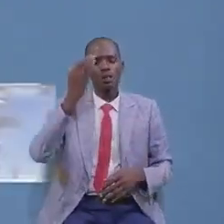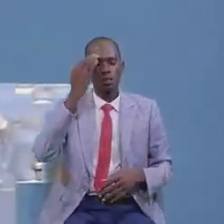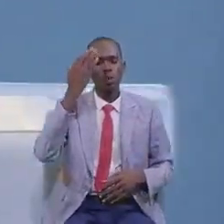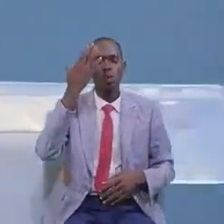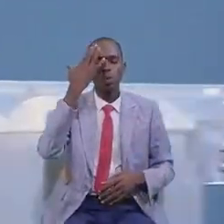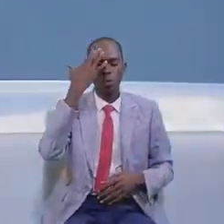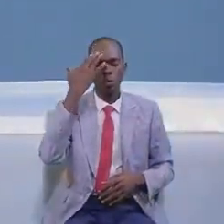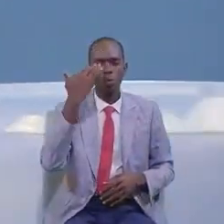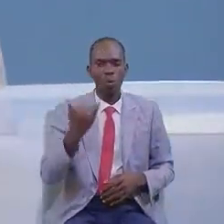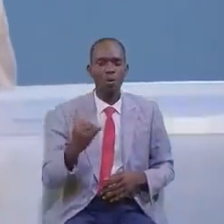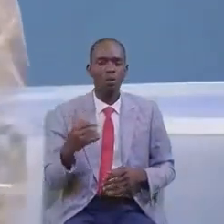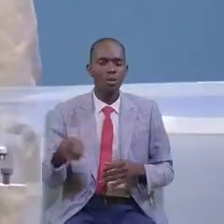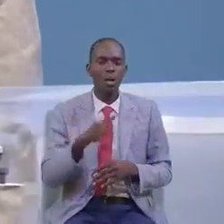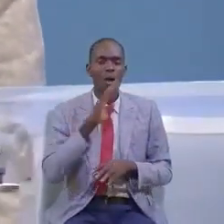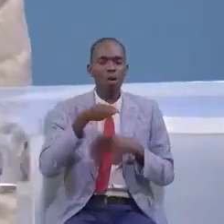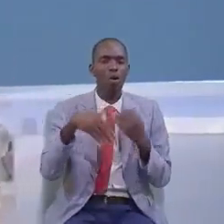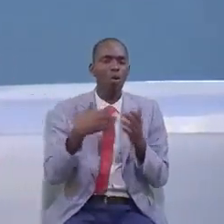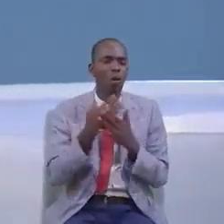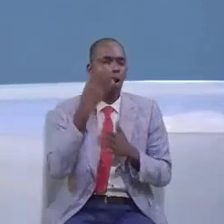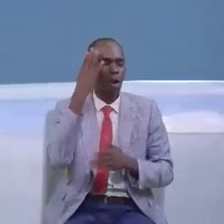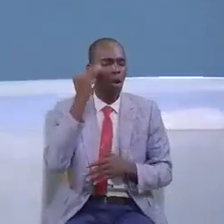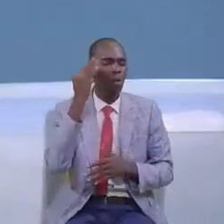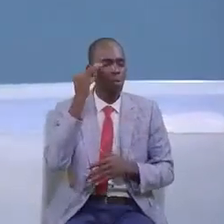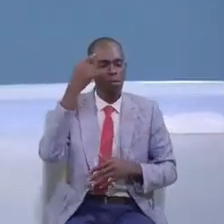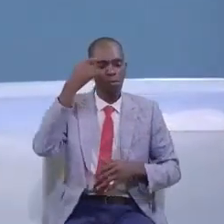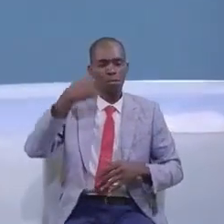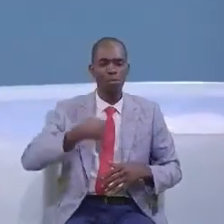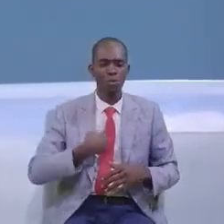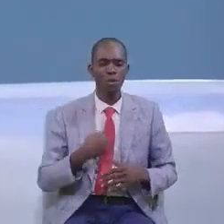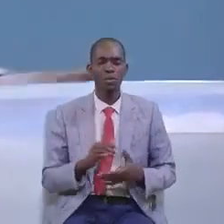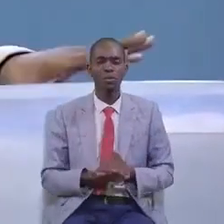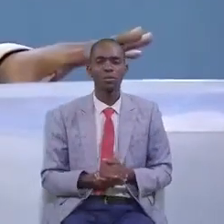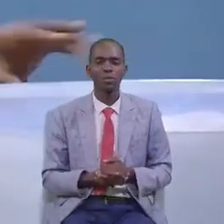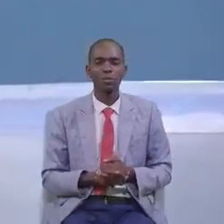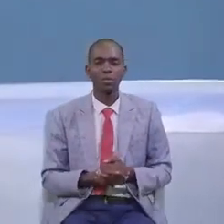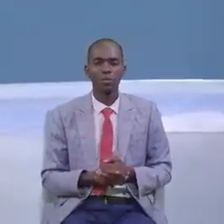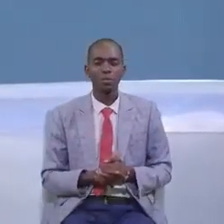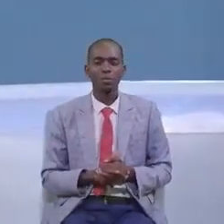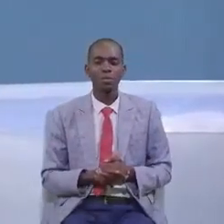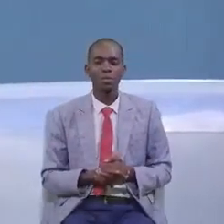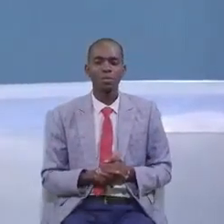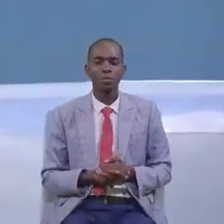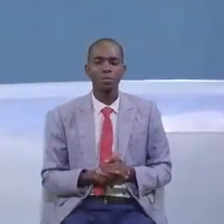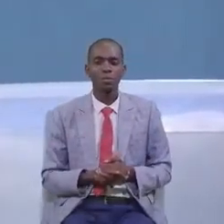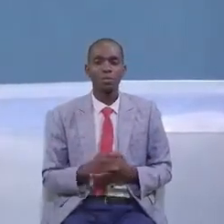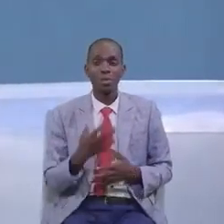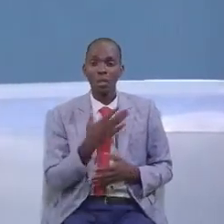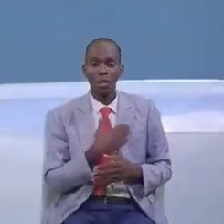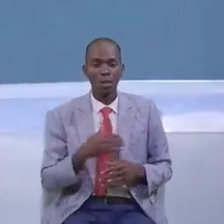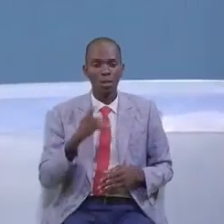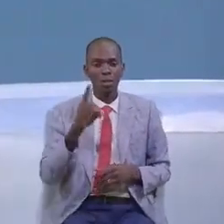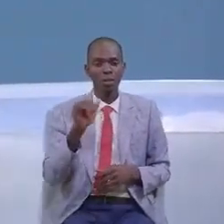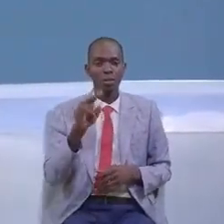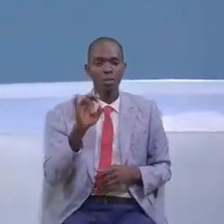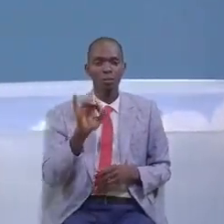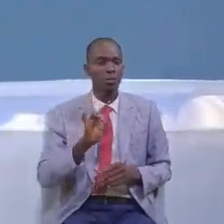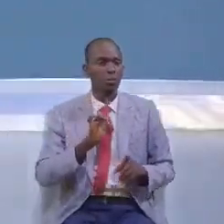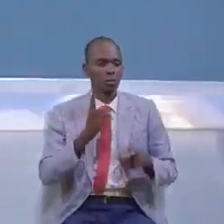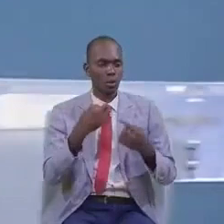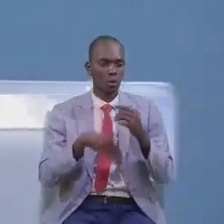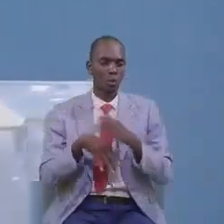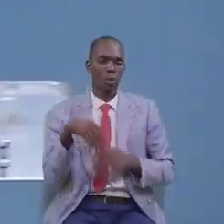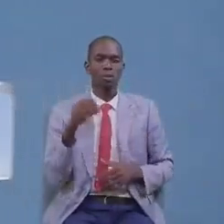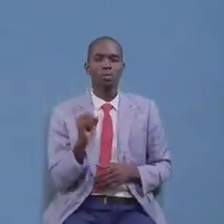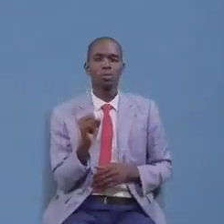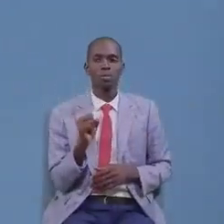దినం వరకు కరకు మార్గములో నడిచాను. ఆ మార్గములో ఎందుకు నడిచానో ఇప్పుడు నాకు తెలుసు. And he came forward. ఆ విధంగా